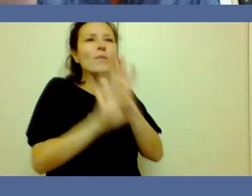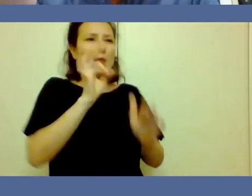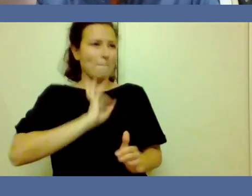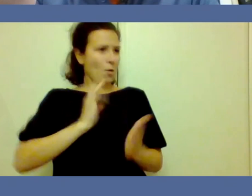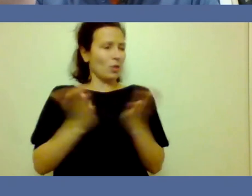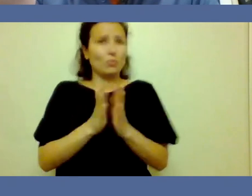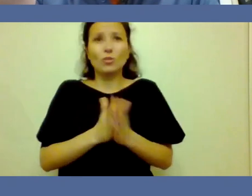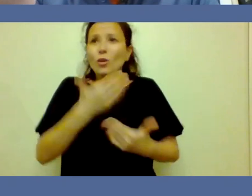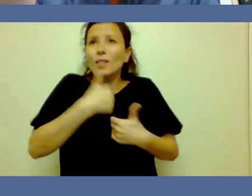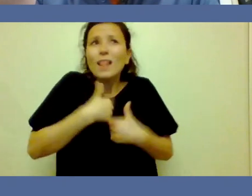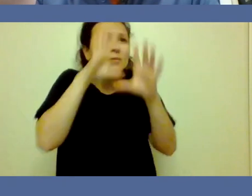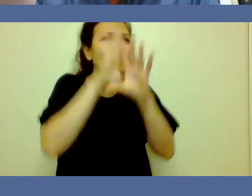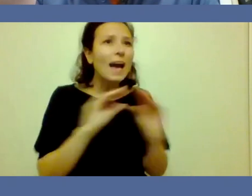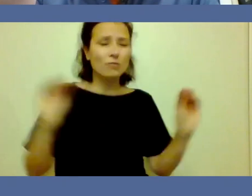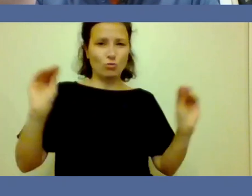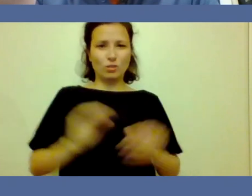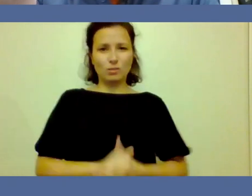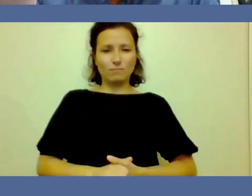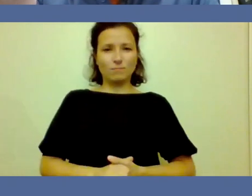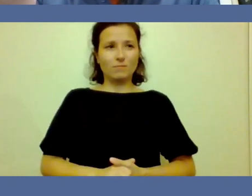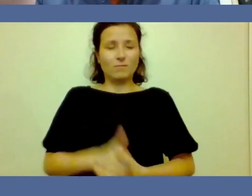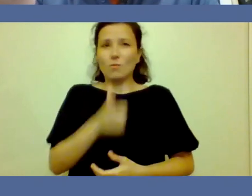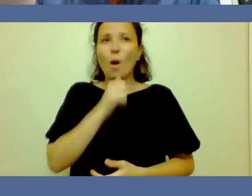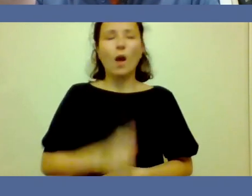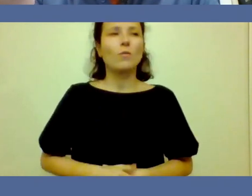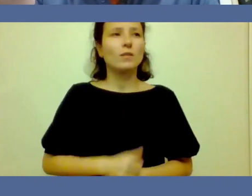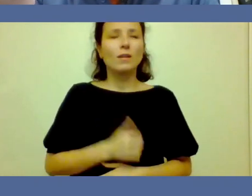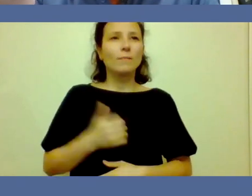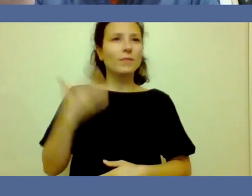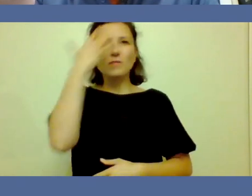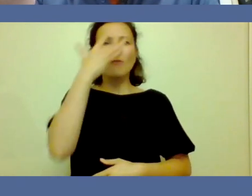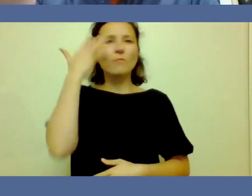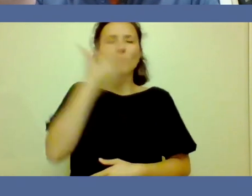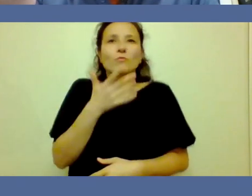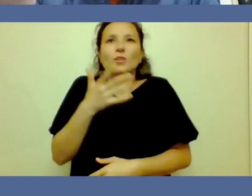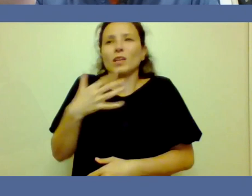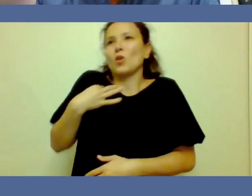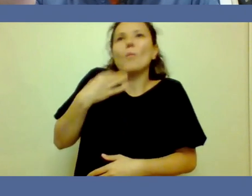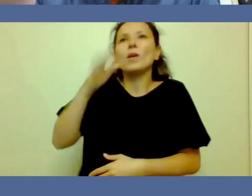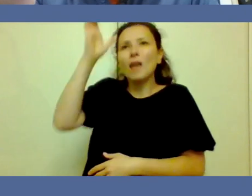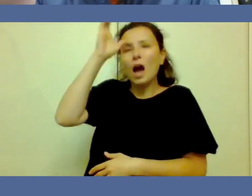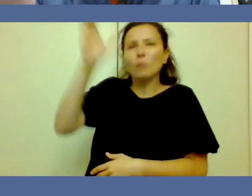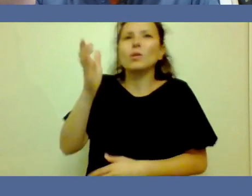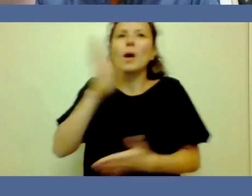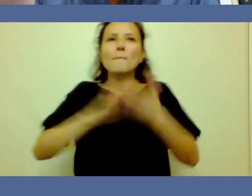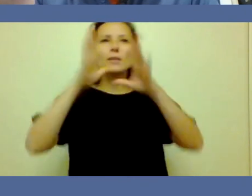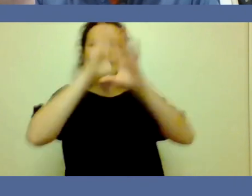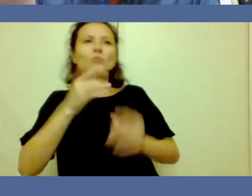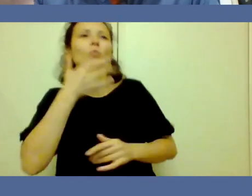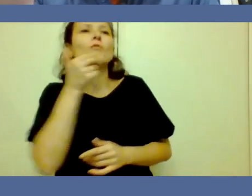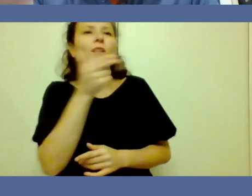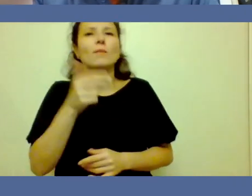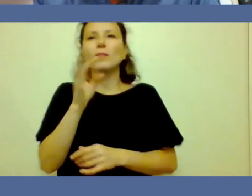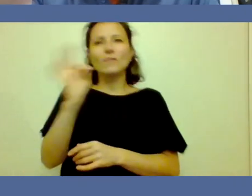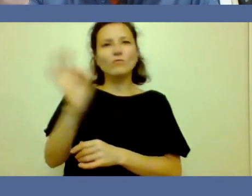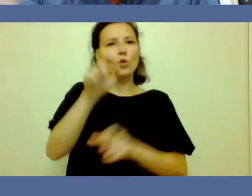absolutny zaszczyt, tak? Więc nie wyobrażam sobie, żeby jakikolwiek autor mógłby bez szacunku się zwracać do swojego